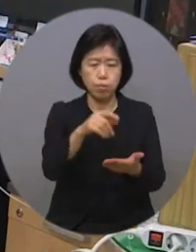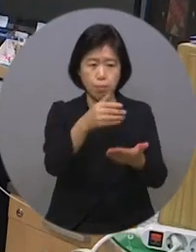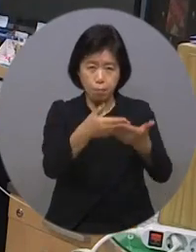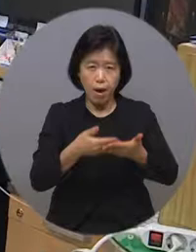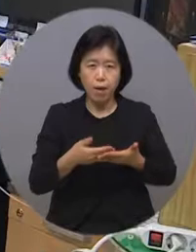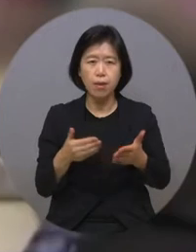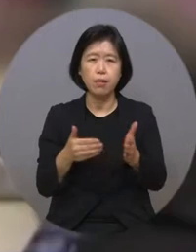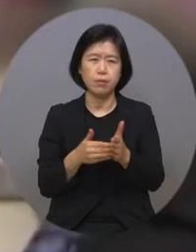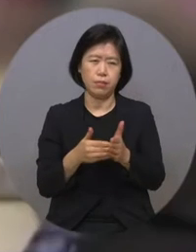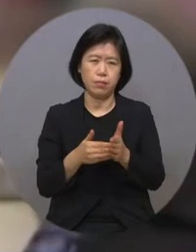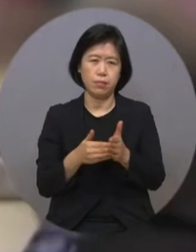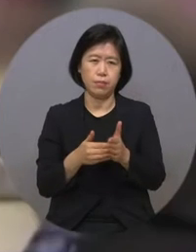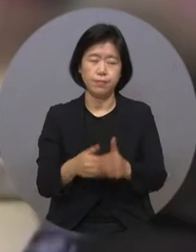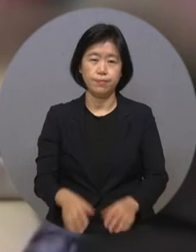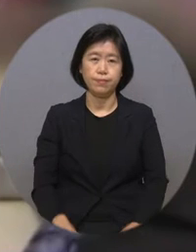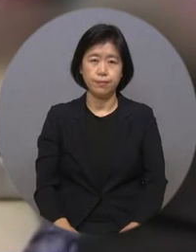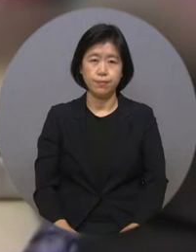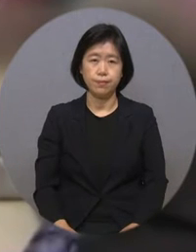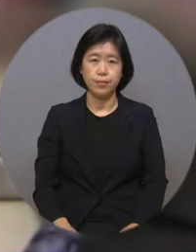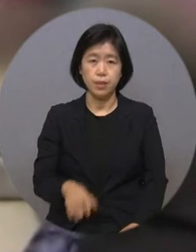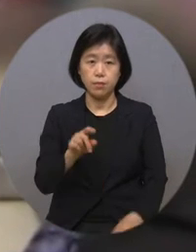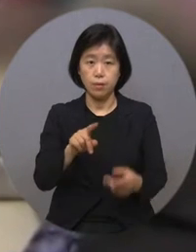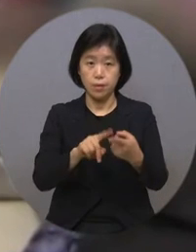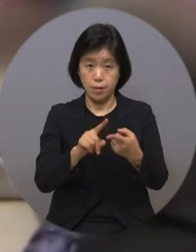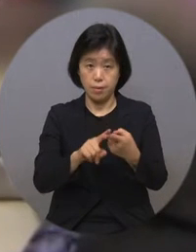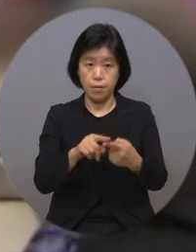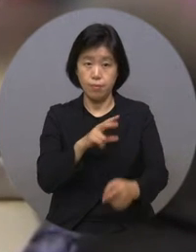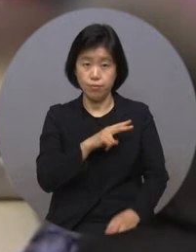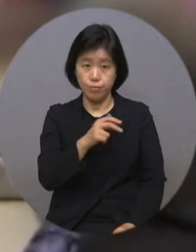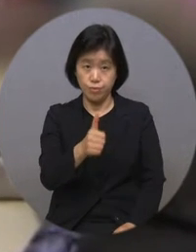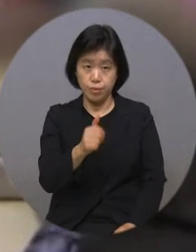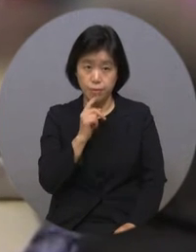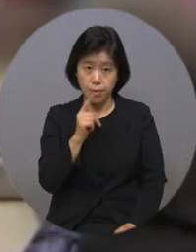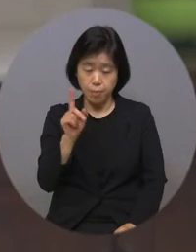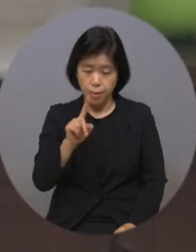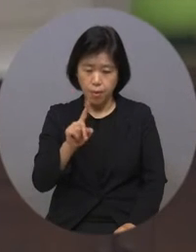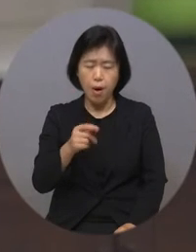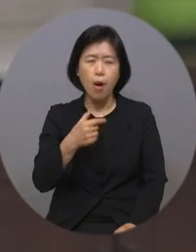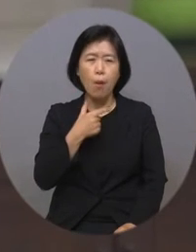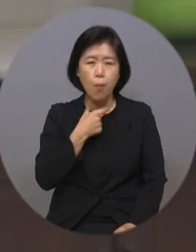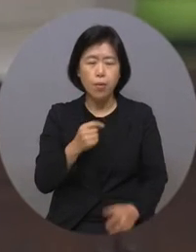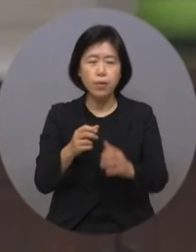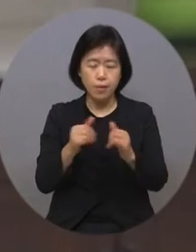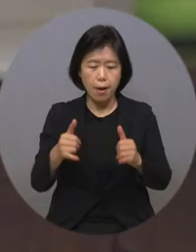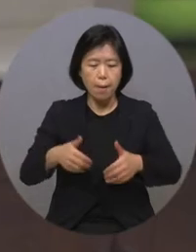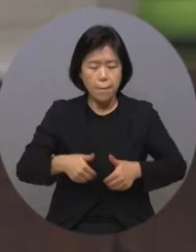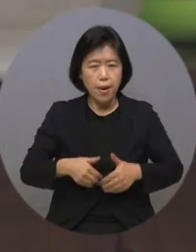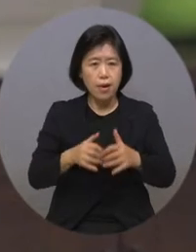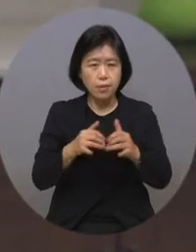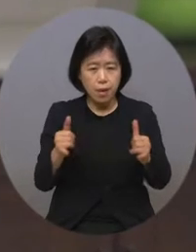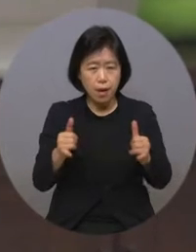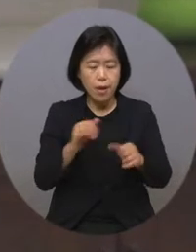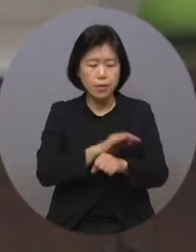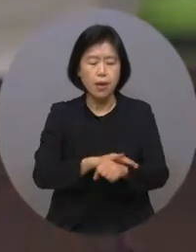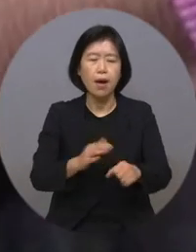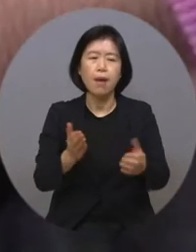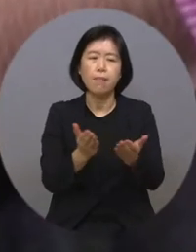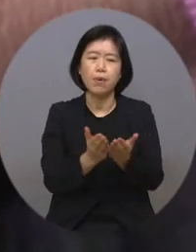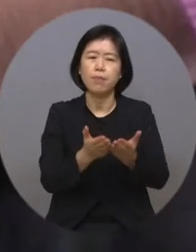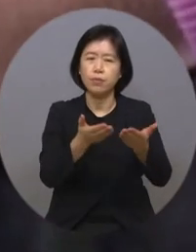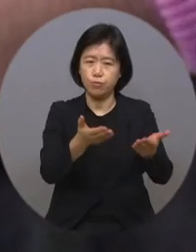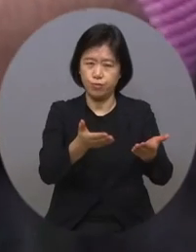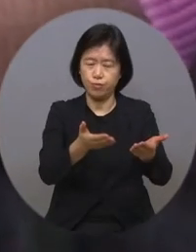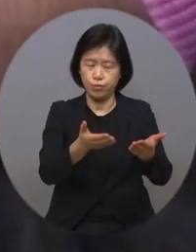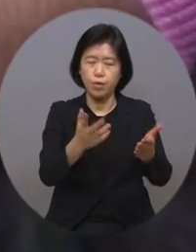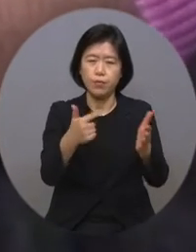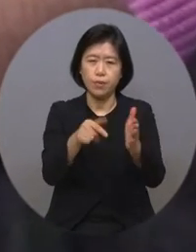조사됐습니다. 이번 조사에 대해 이종성 의원은 필요한 사람이 지원받을 수 있도록 사전에 문제를 방지할 수 있는 대책을